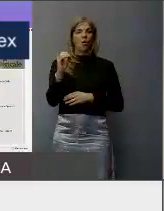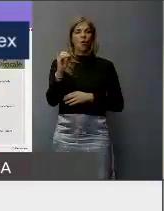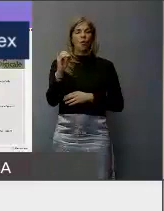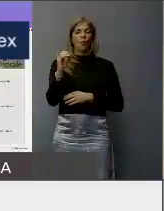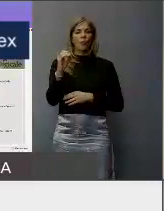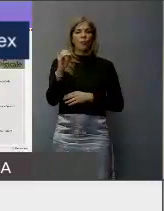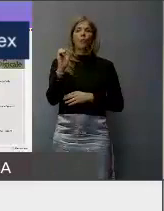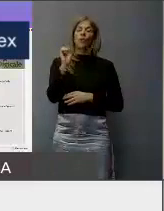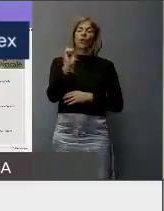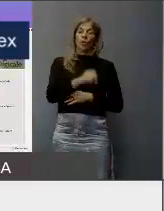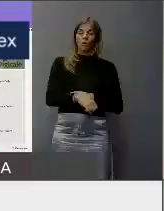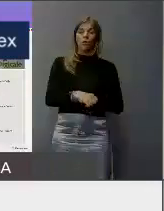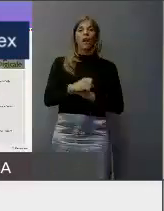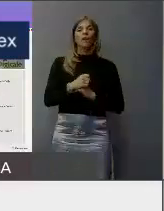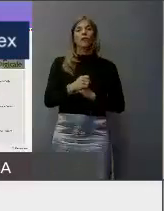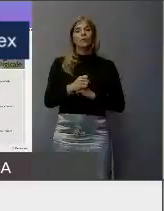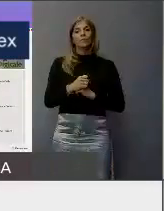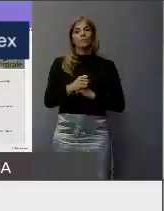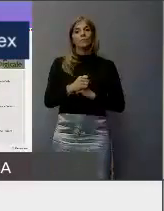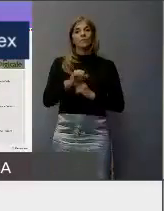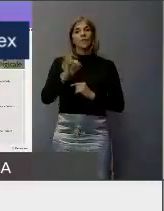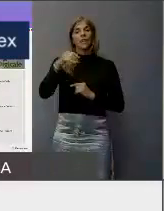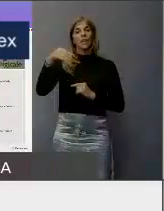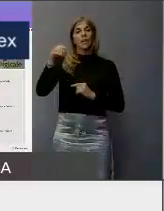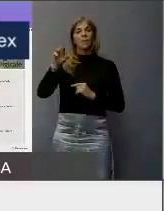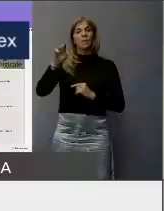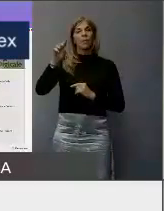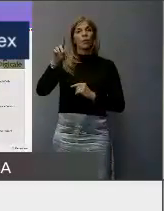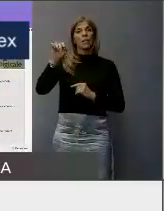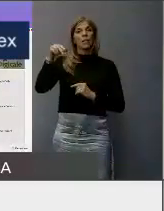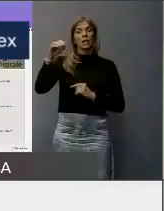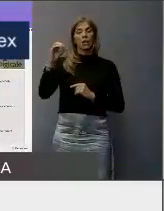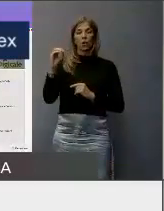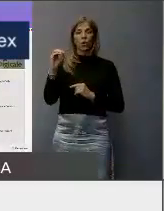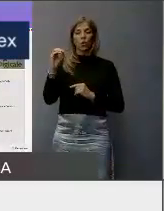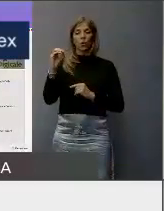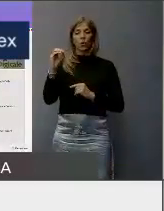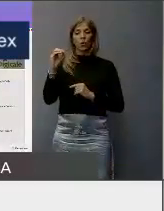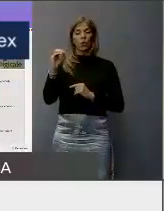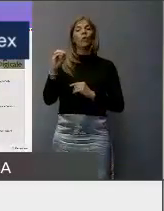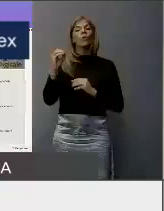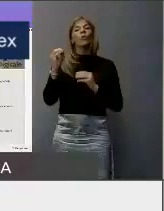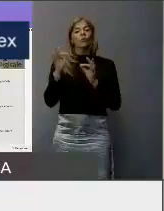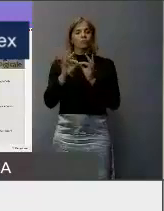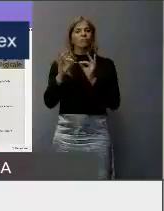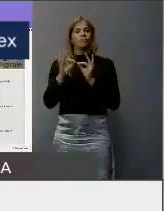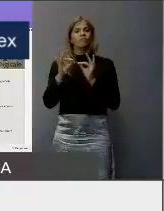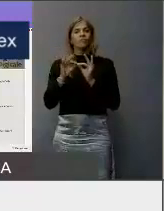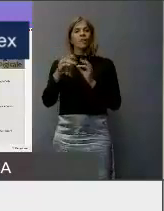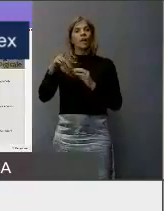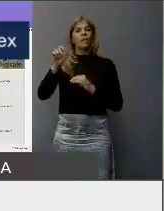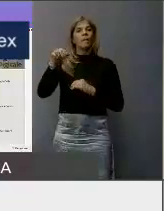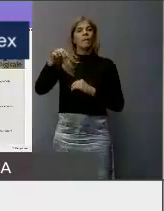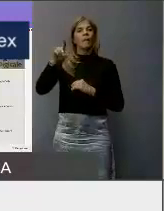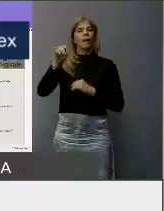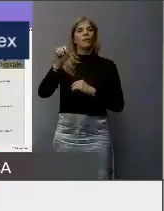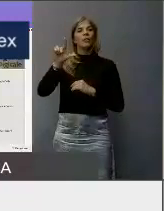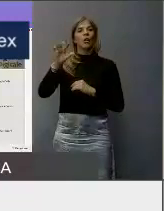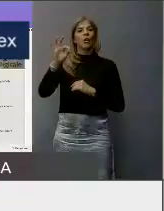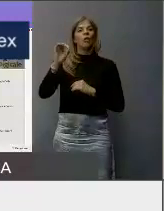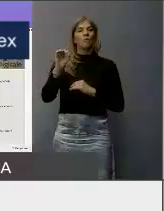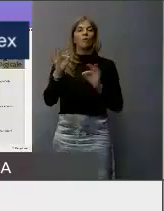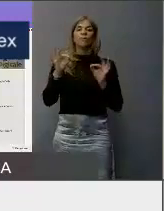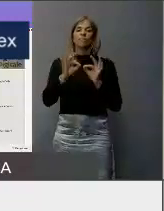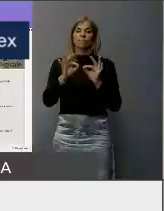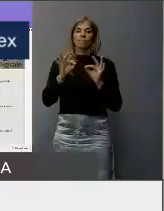polverari o consigliere immordino favorevole consigliere pandolfo favorevole